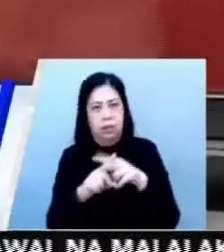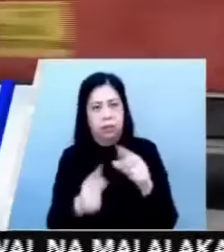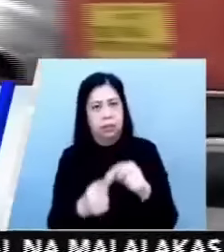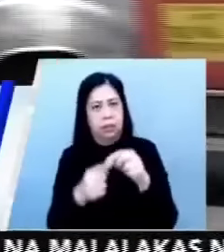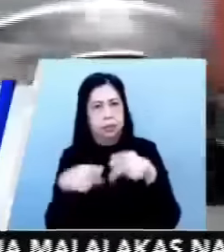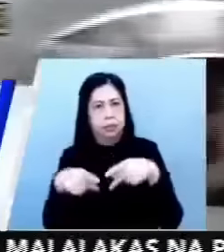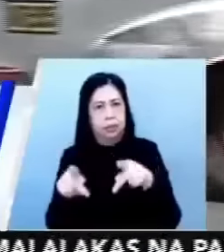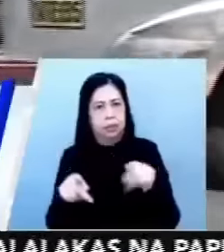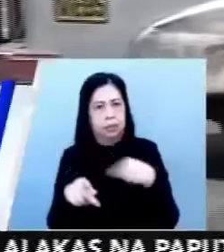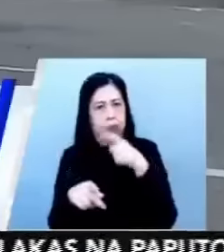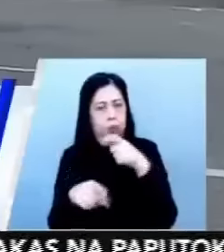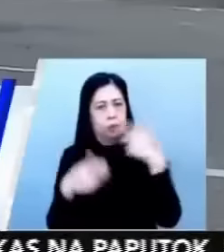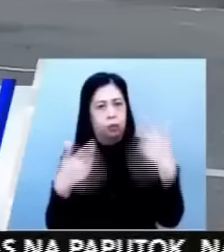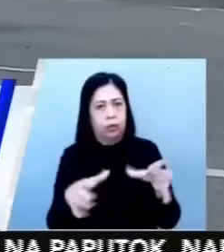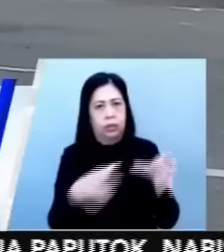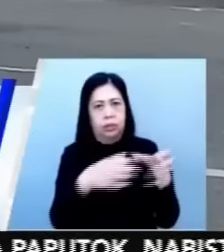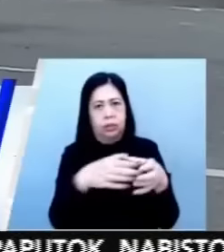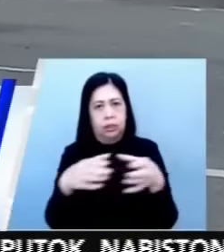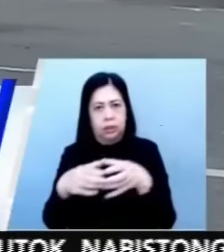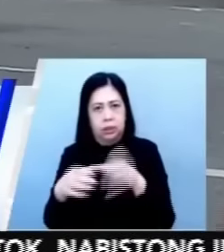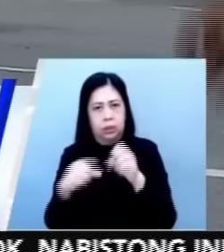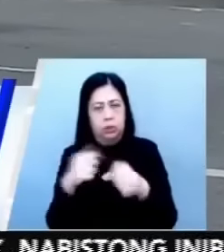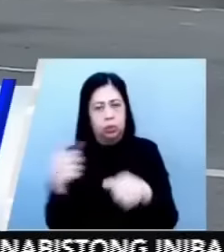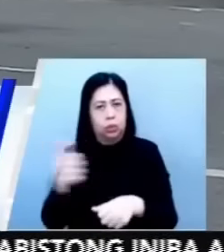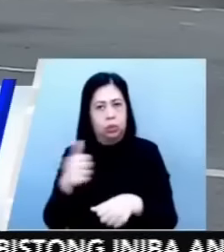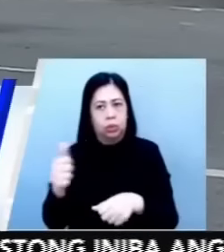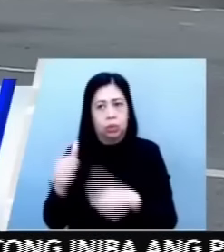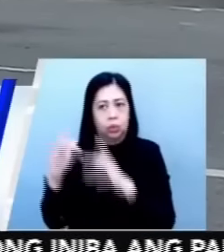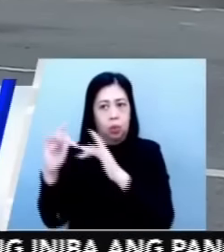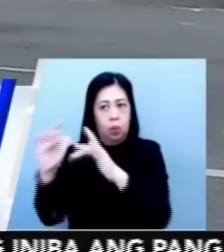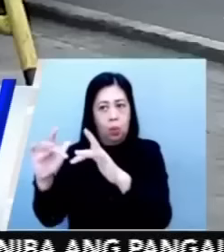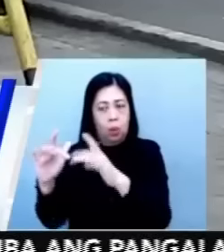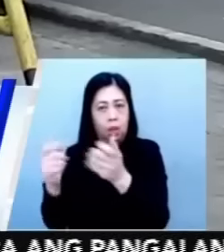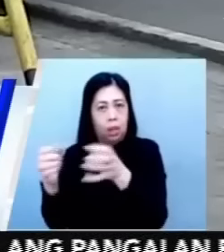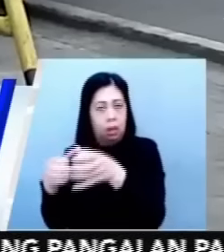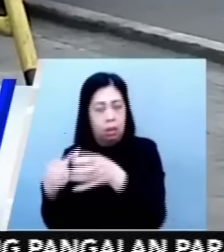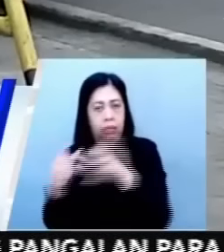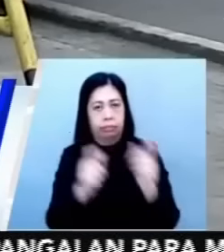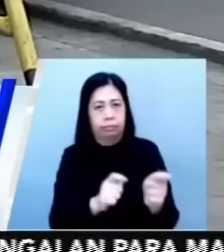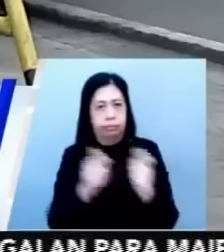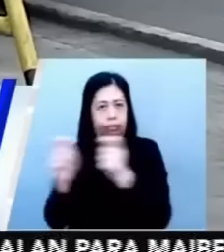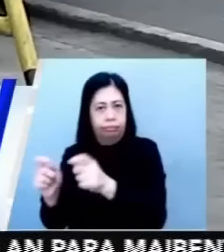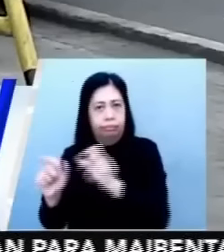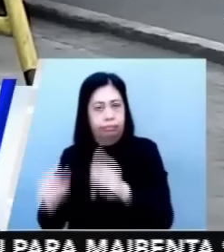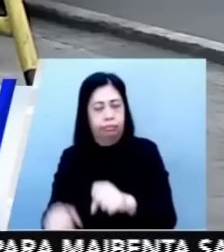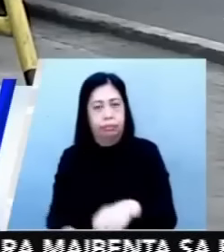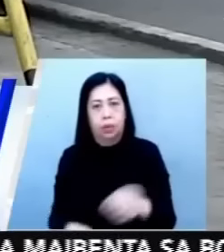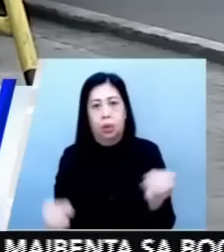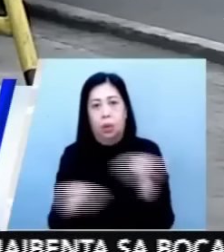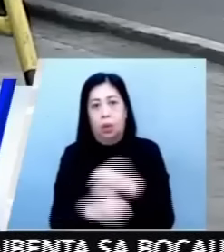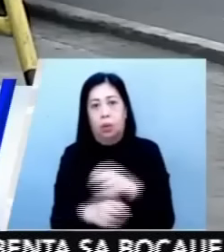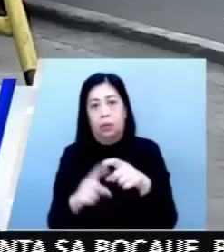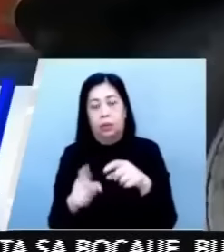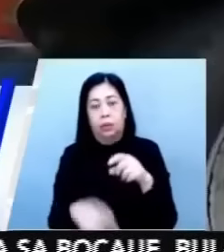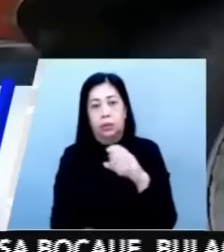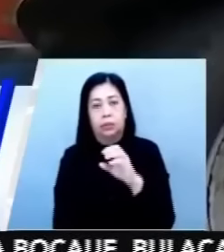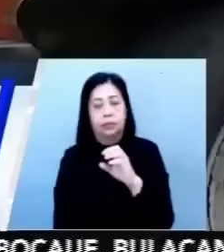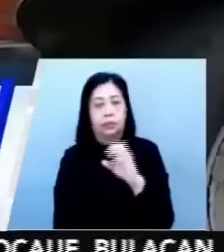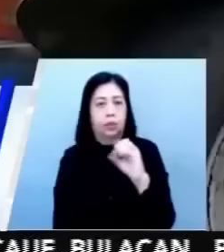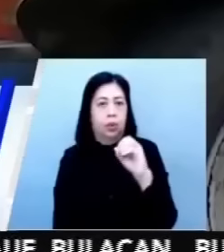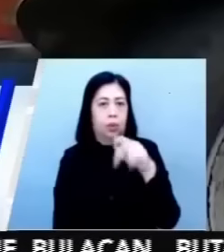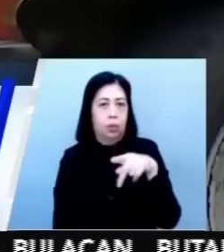consolidated units para mamasada sa mga rutang walang consolidation. ang Office of Transportation Cooperatives